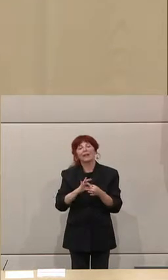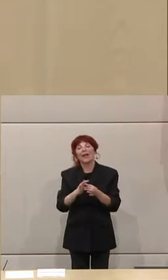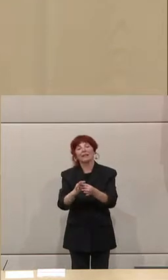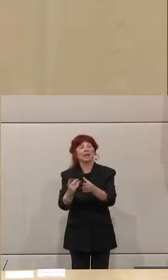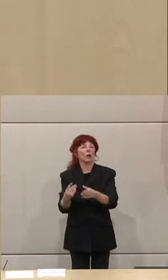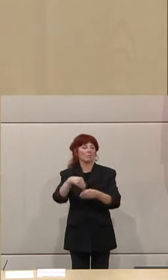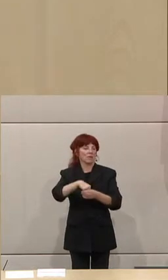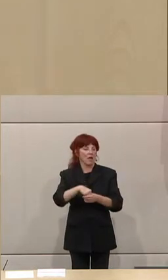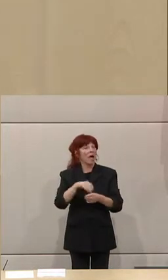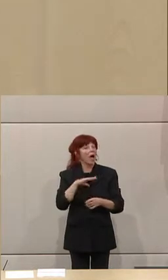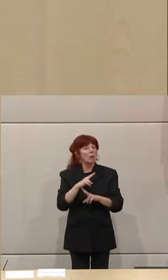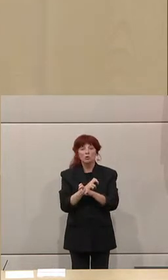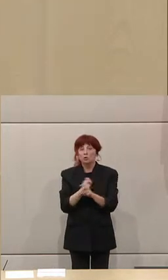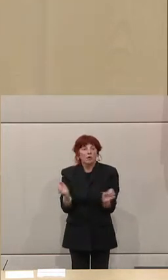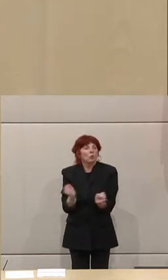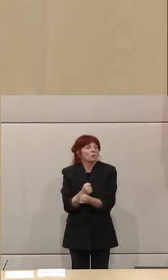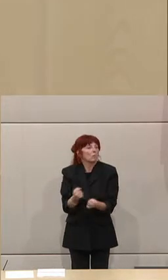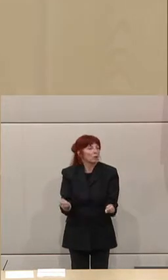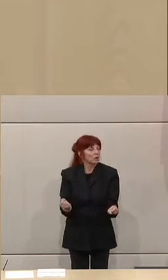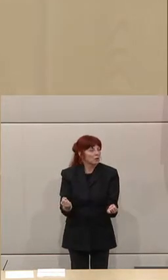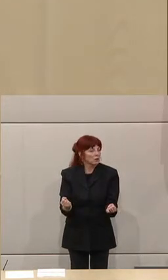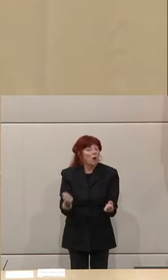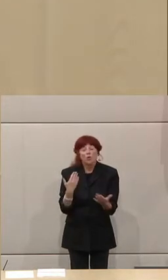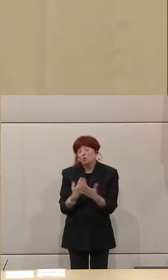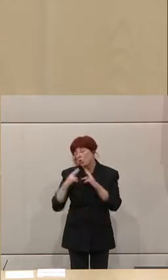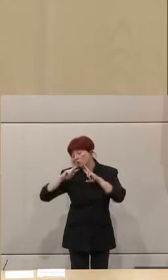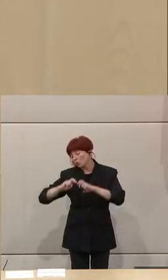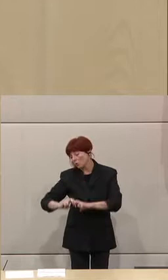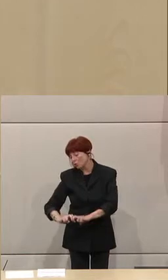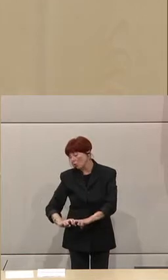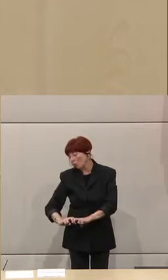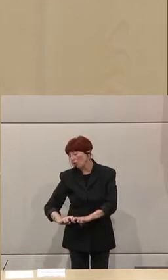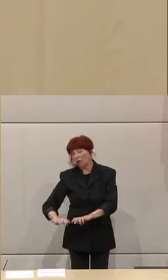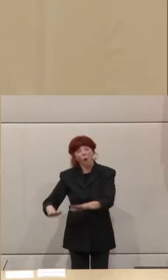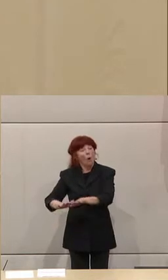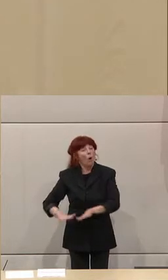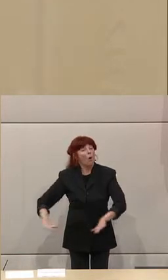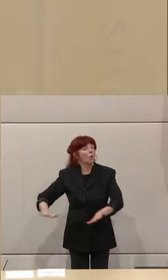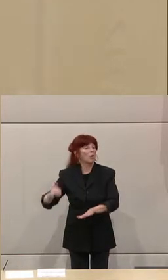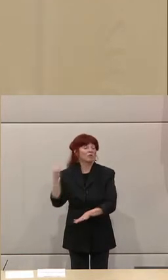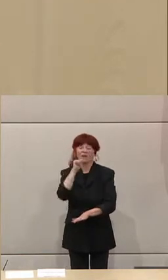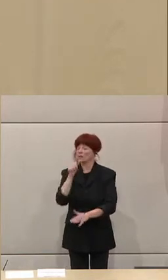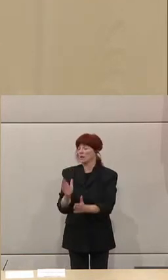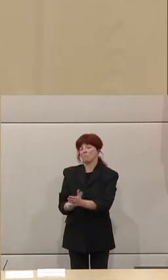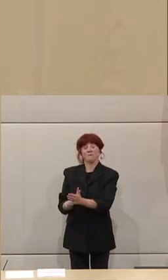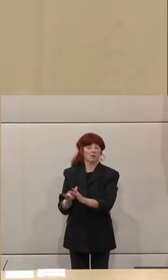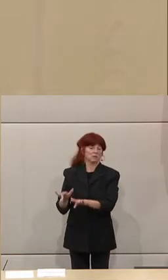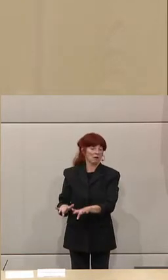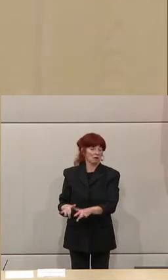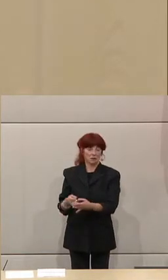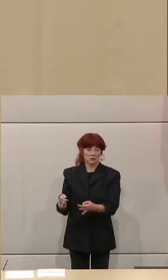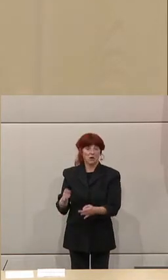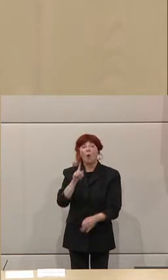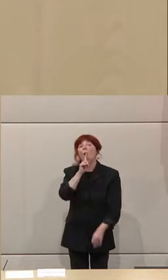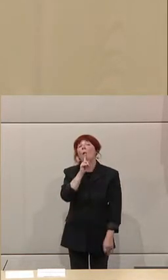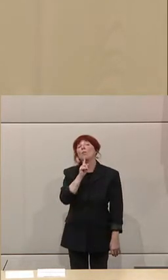die Untersuchungen zeigen es eindeutig, dass es im Grundwasser nicht nachgewiesen werden konnte, und nur bei